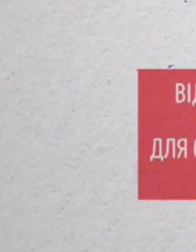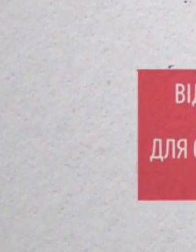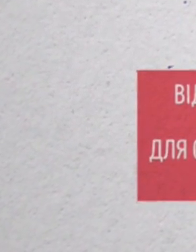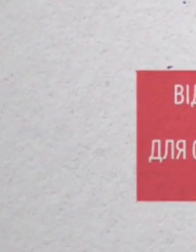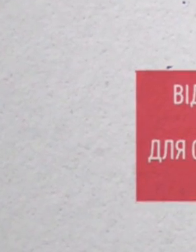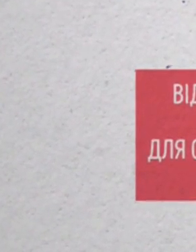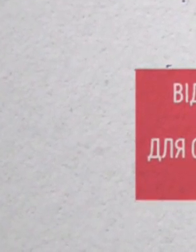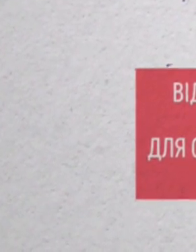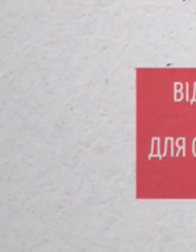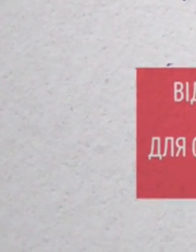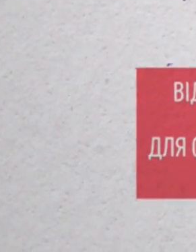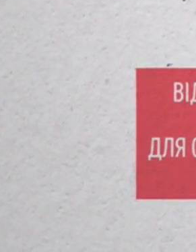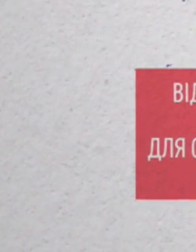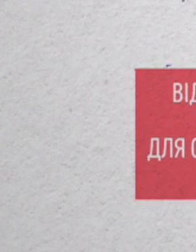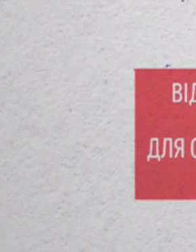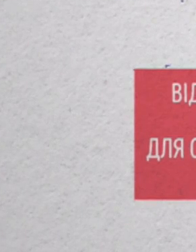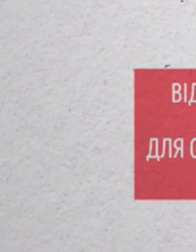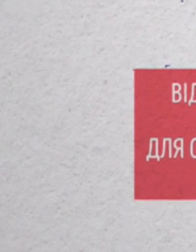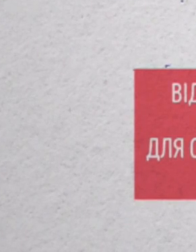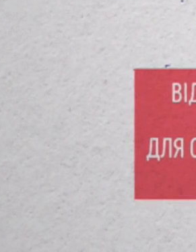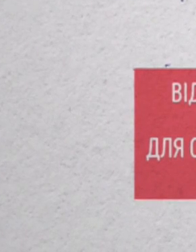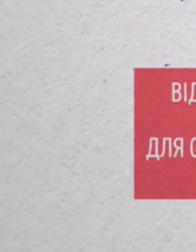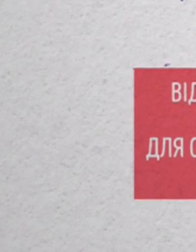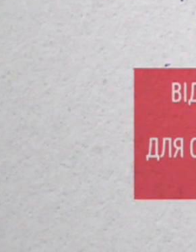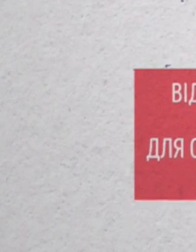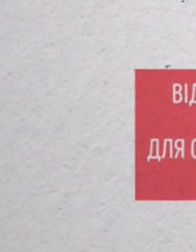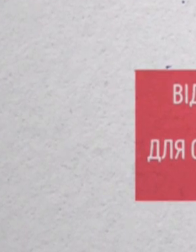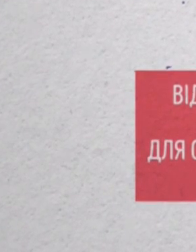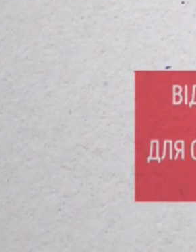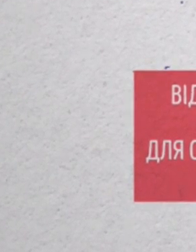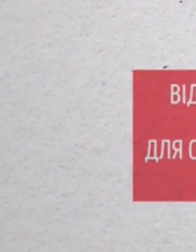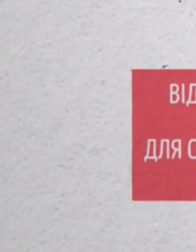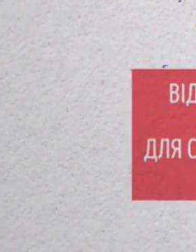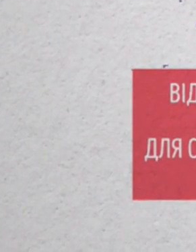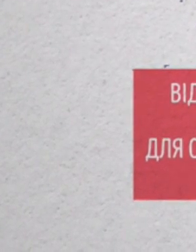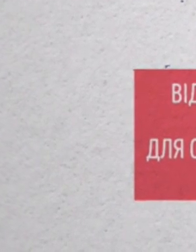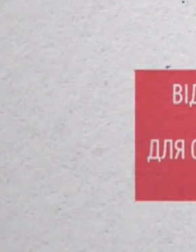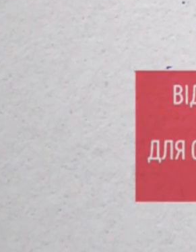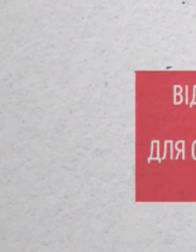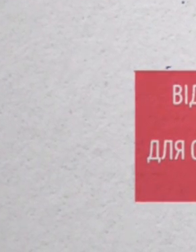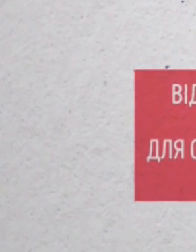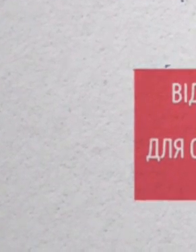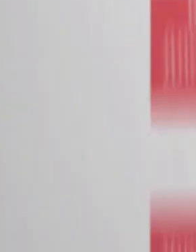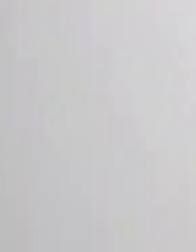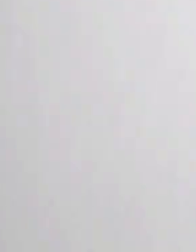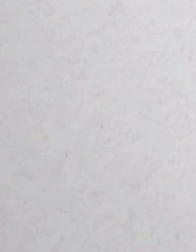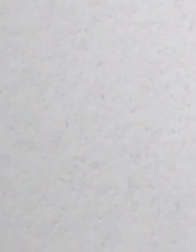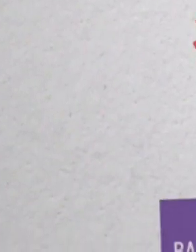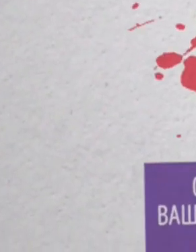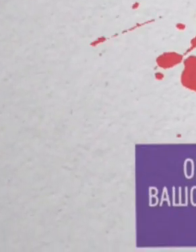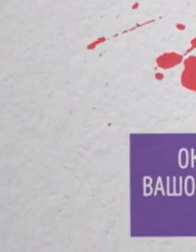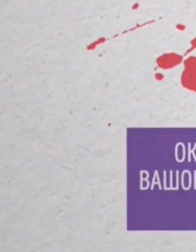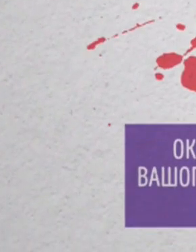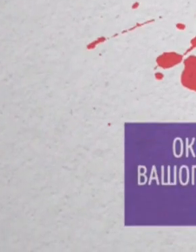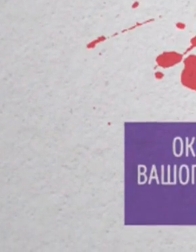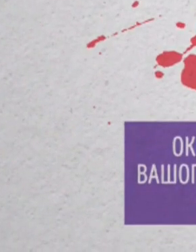до 22 години відведено для самопрезентації кандидатів та їхніх програм за кошти державного бюджету. Окрім